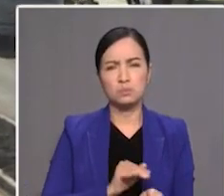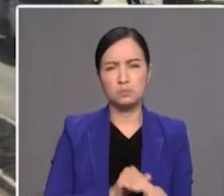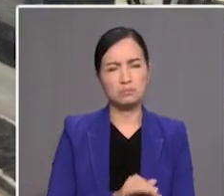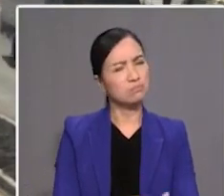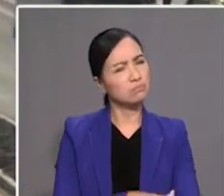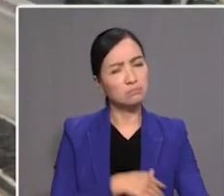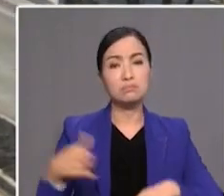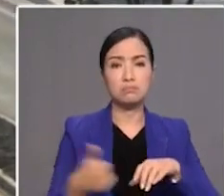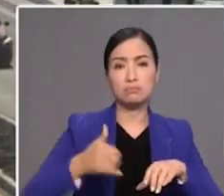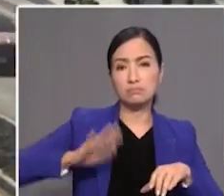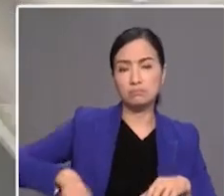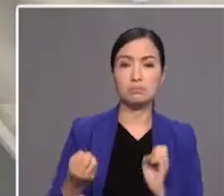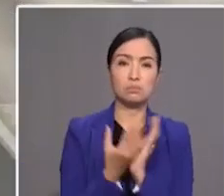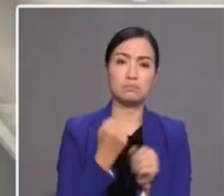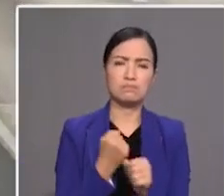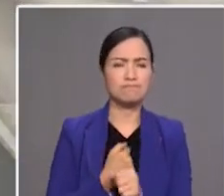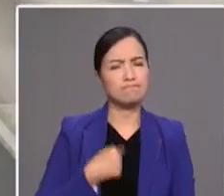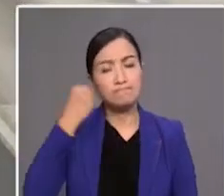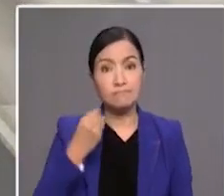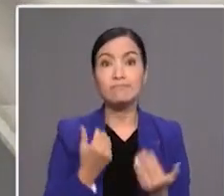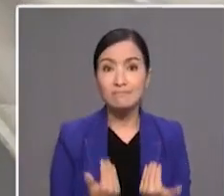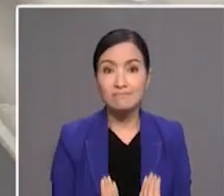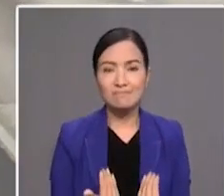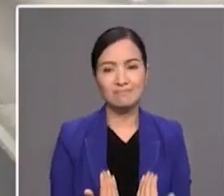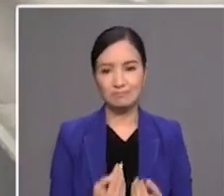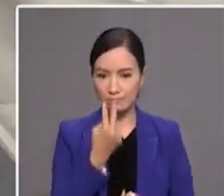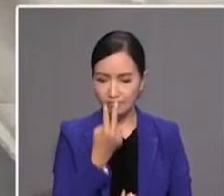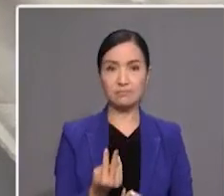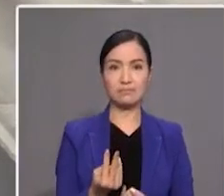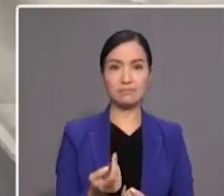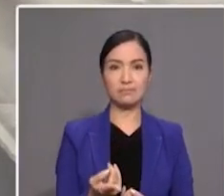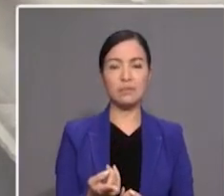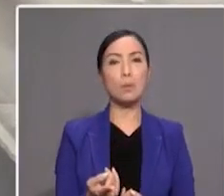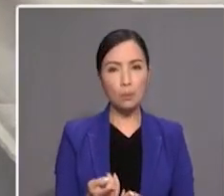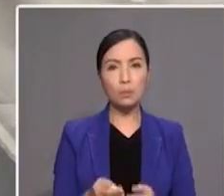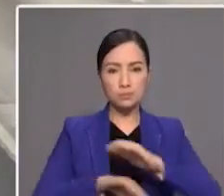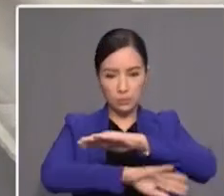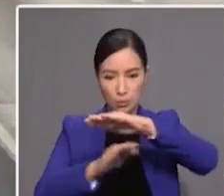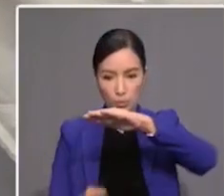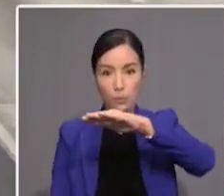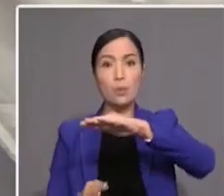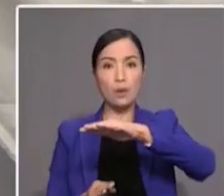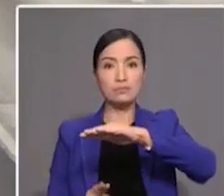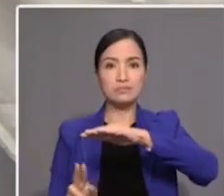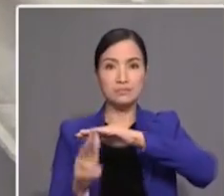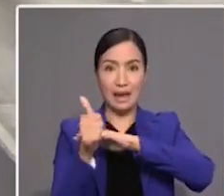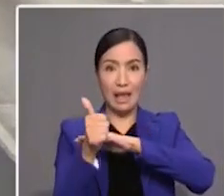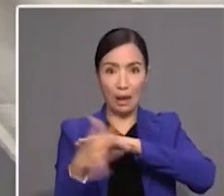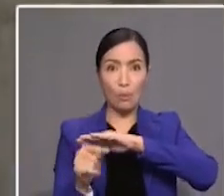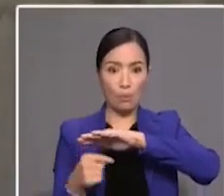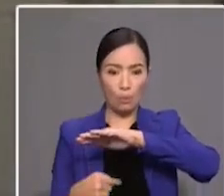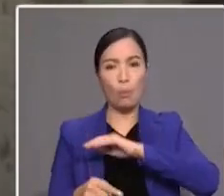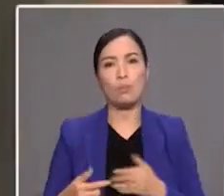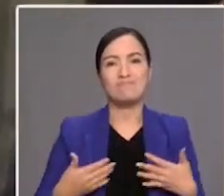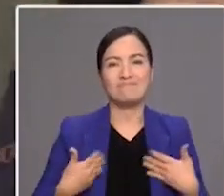ให้เข้างานสายส่งผลกระทบต่องานค่ะแต่พอมาวันนี้เห็นภาพแบบนี้ที่ได้มีการเปิดใช้งานแล้วก็รู้สึกดีใจเพ